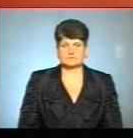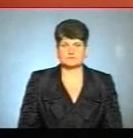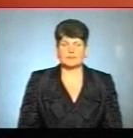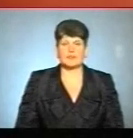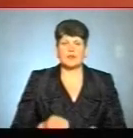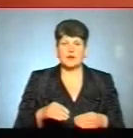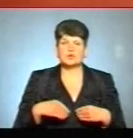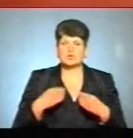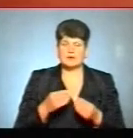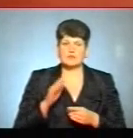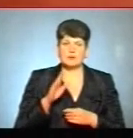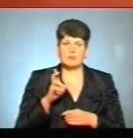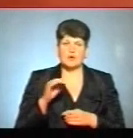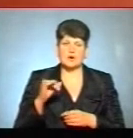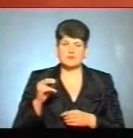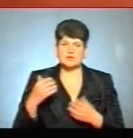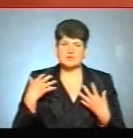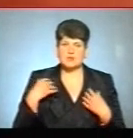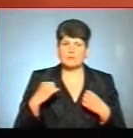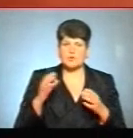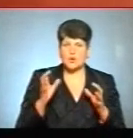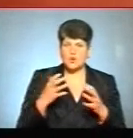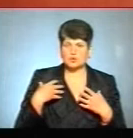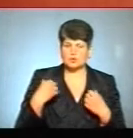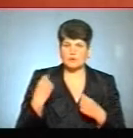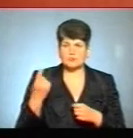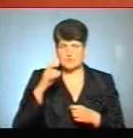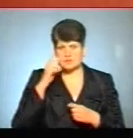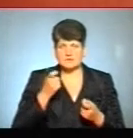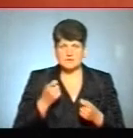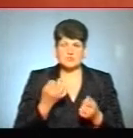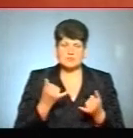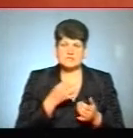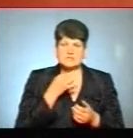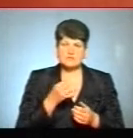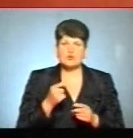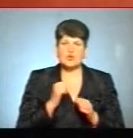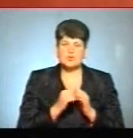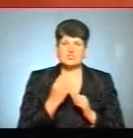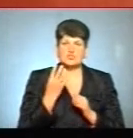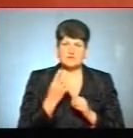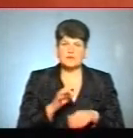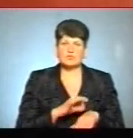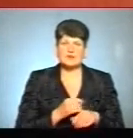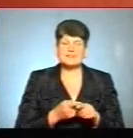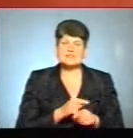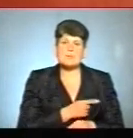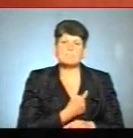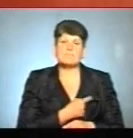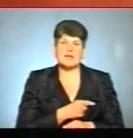Додам, що і Володимир Богайчук, начальник управління охорони здоров'я облдержадміністрації, сьогодні зазначив, що кожен четвертий хворий – це медик. Скажіть, що